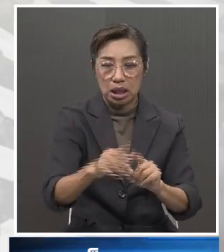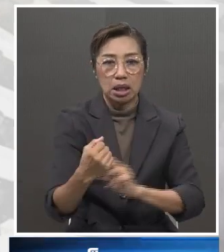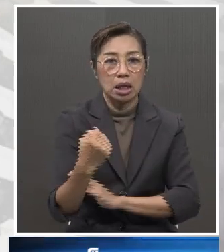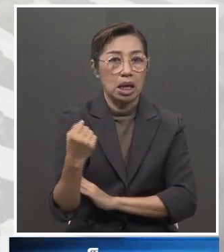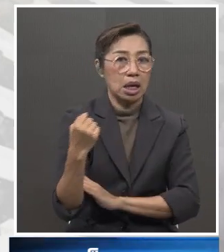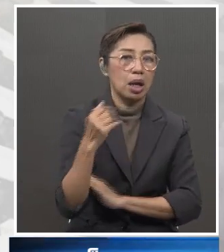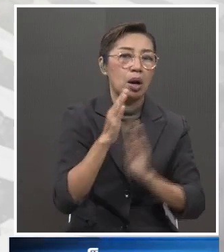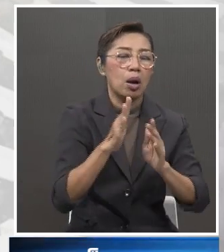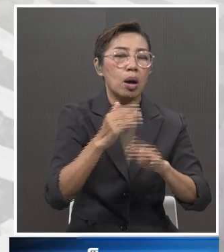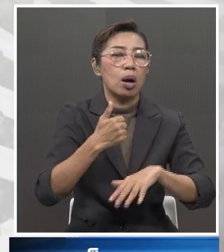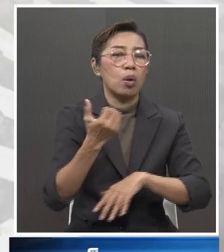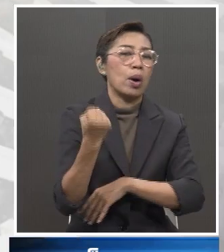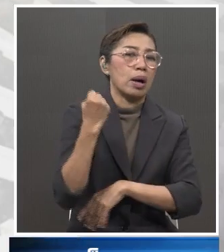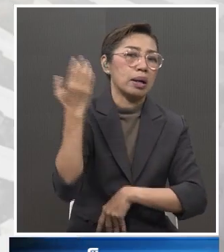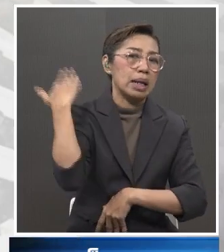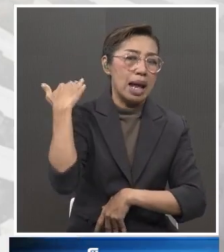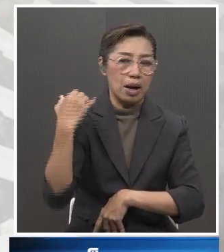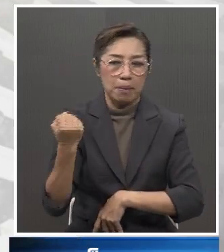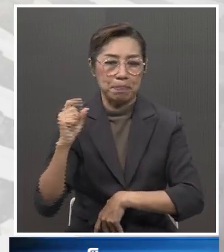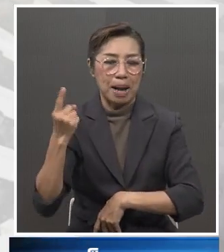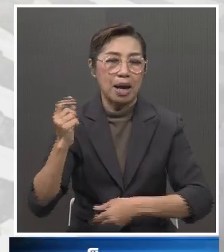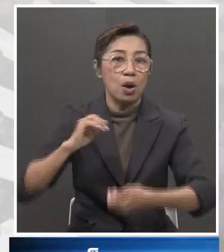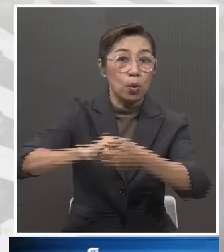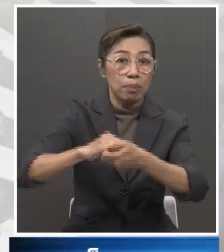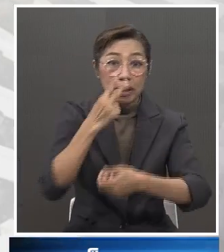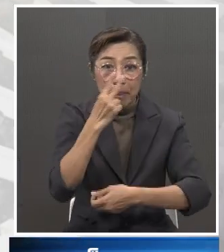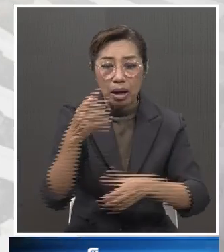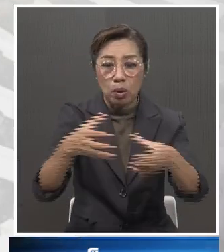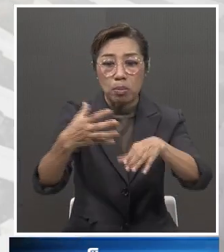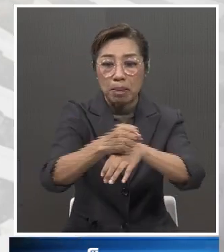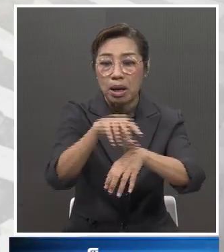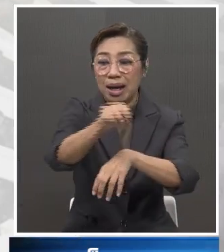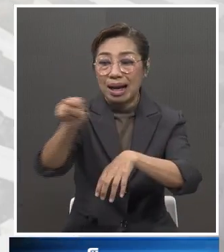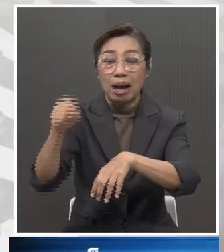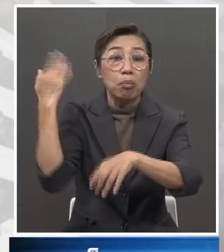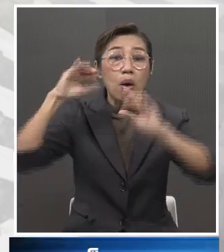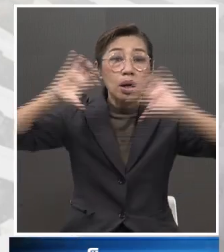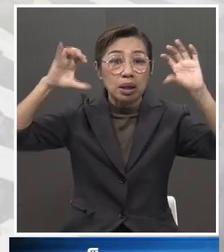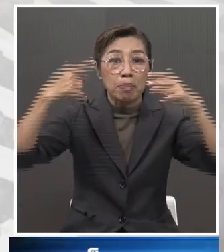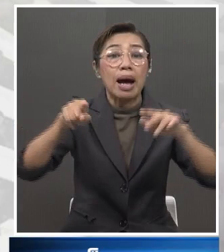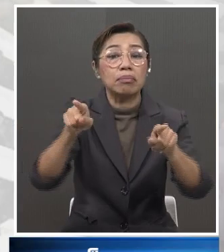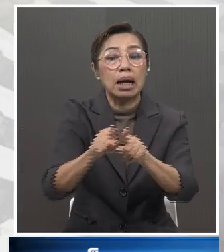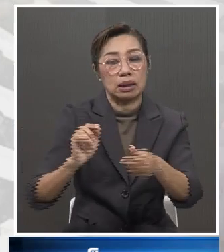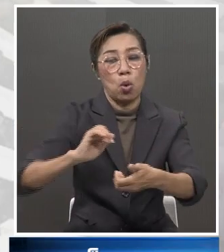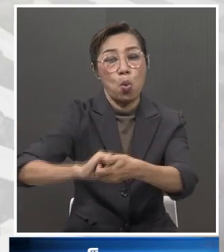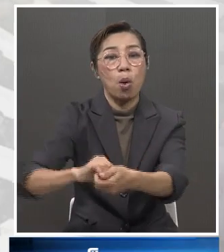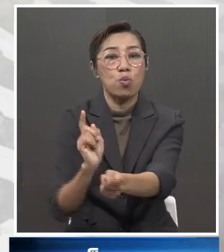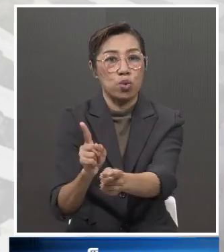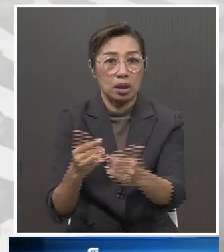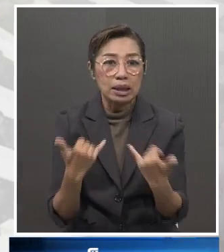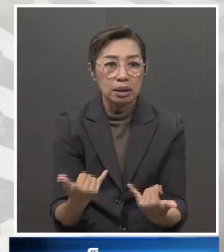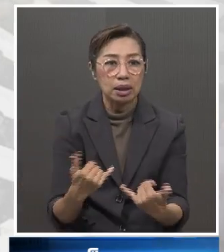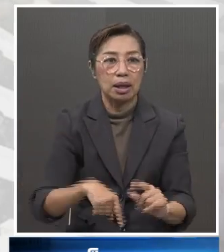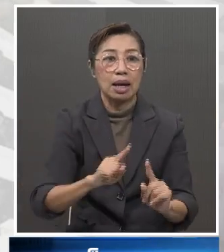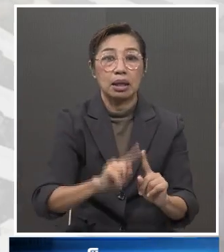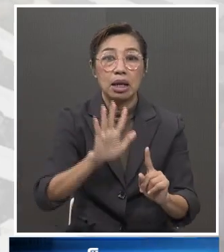แหละภาพที่เราเห็นเมื่อวานน่ะอ่าใช่ทุกพรรคการเมืองคือขั้วอำนาจเก่าแล้วเพื่อไทยกำลังเดินมาสู่บันไดที่ 4บันไดที่ 5ต่อไป